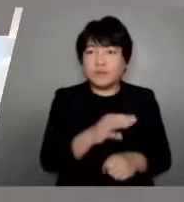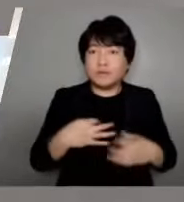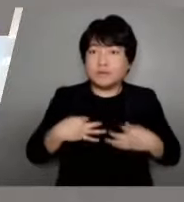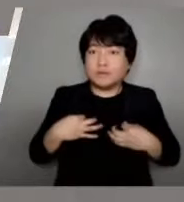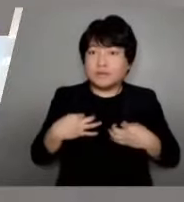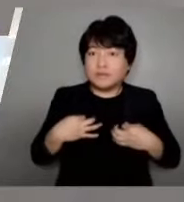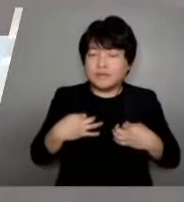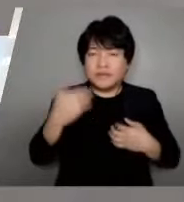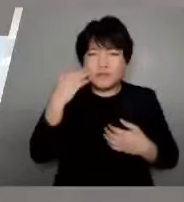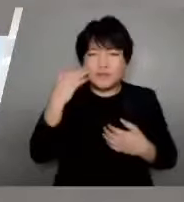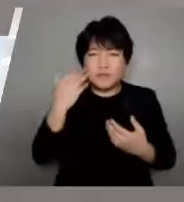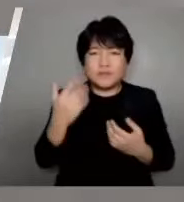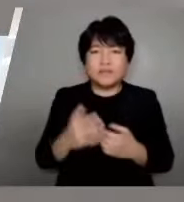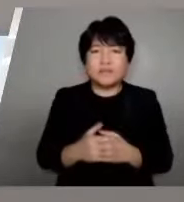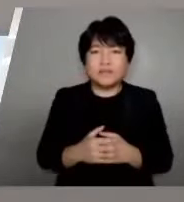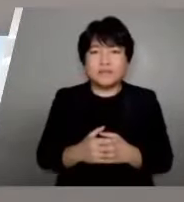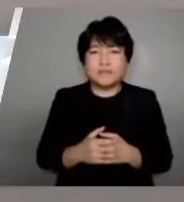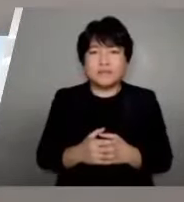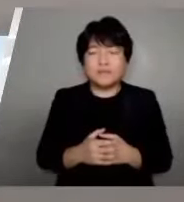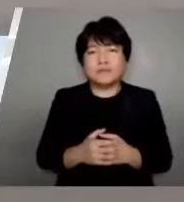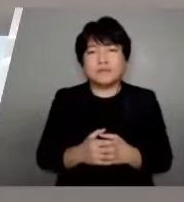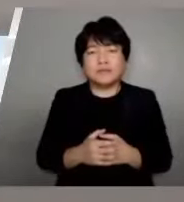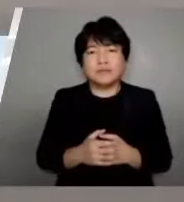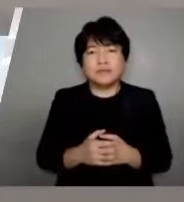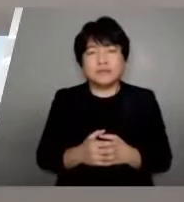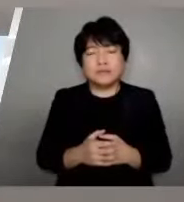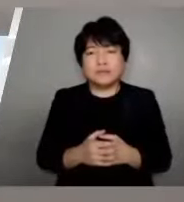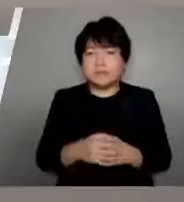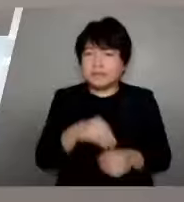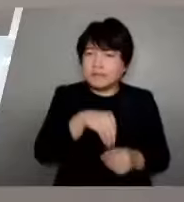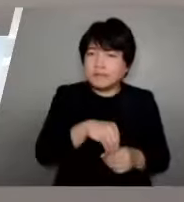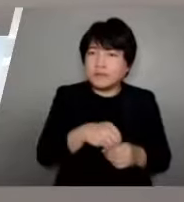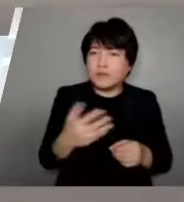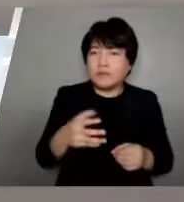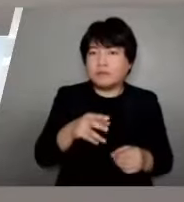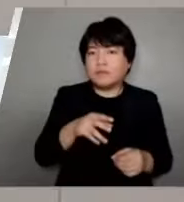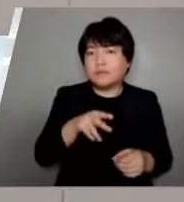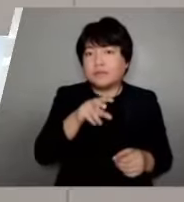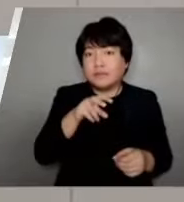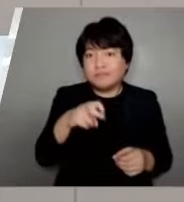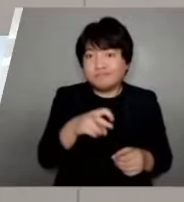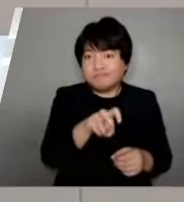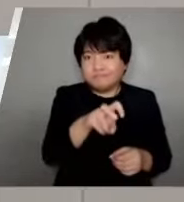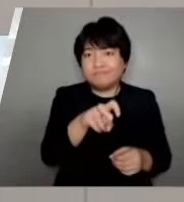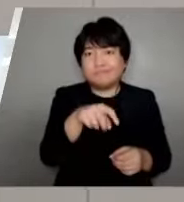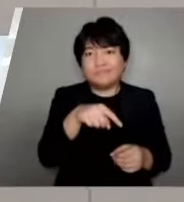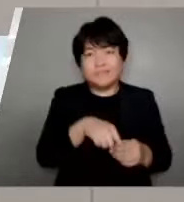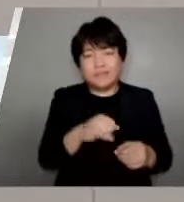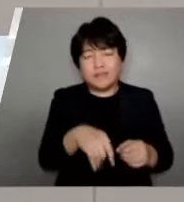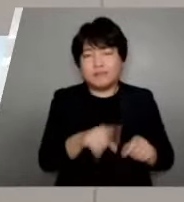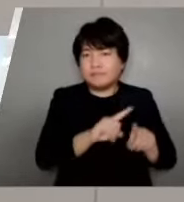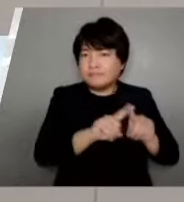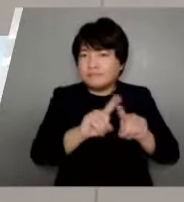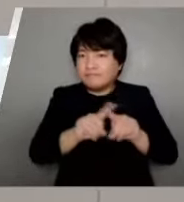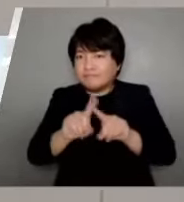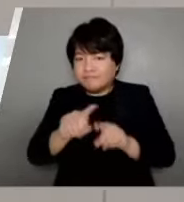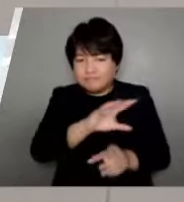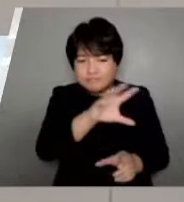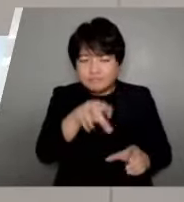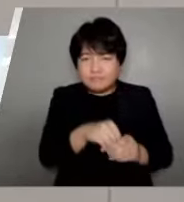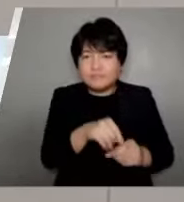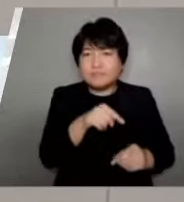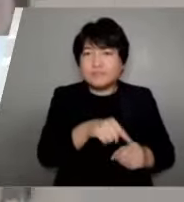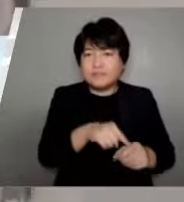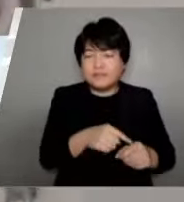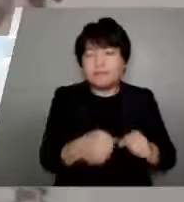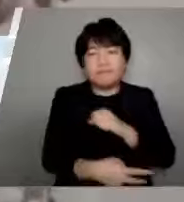mga selyadong canvas bag na naglalaman ng mga buhay na ahas. Ibang uri ng ahas ang natukoy at 3 sa mga